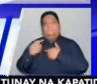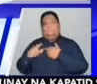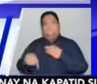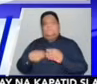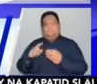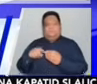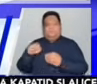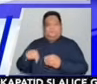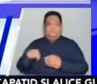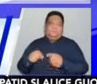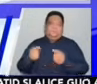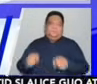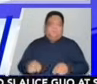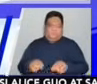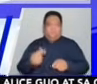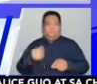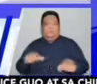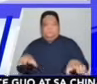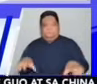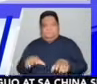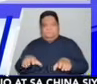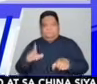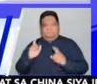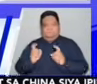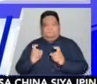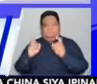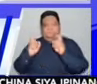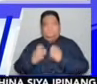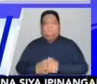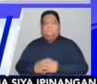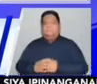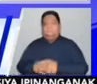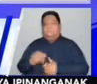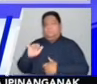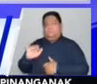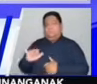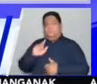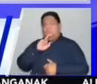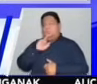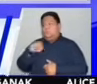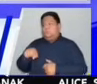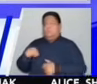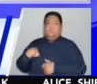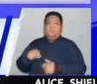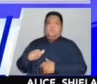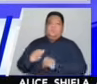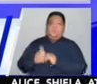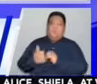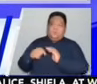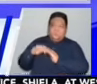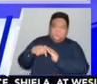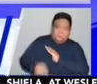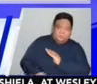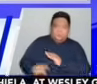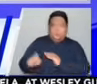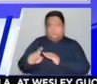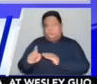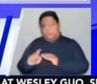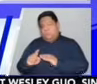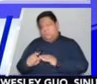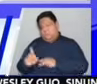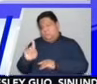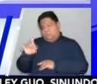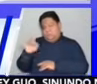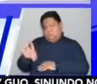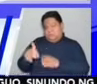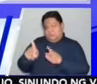act very quickly that's what the last part of this How far how deep does it go isa lang bang tao ang involved o